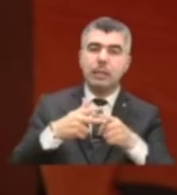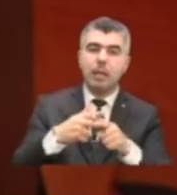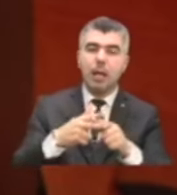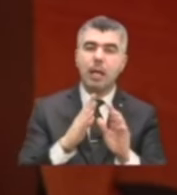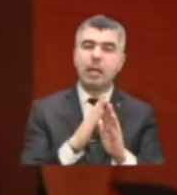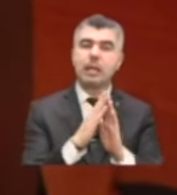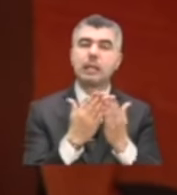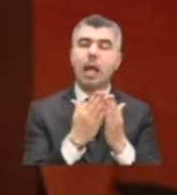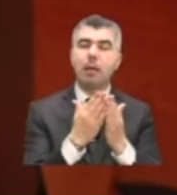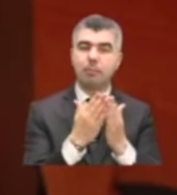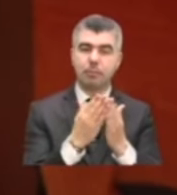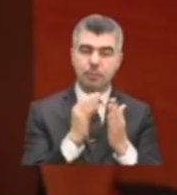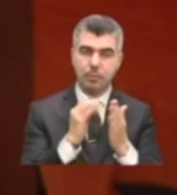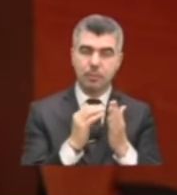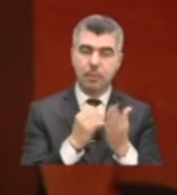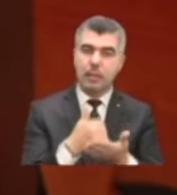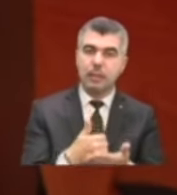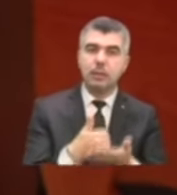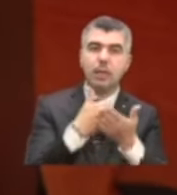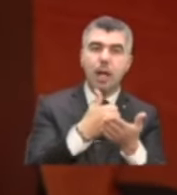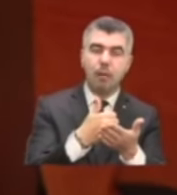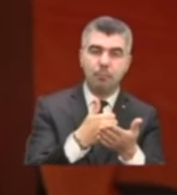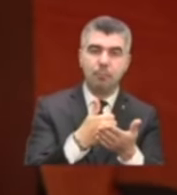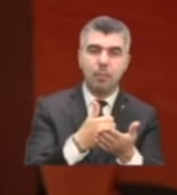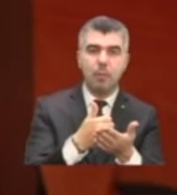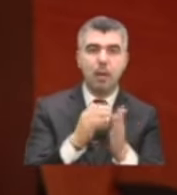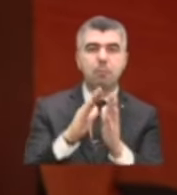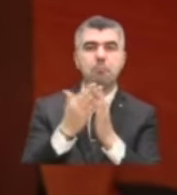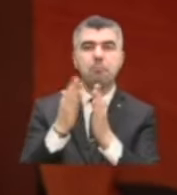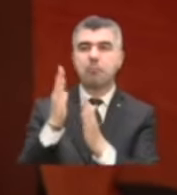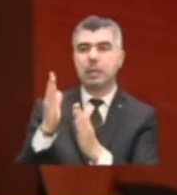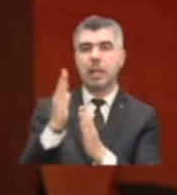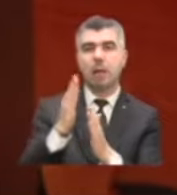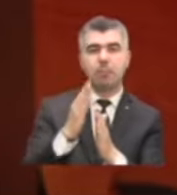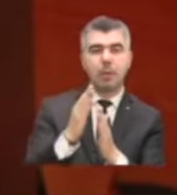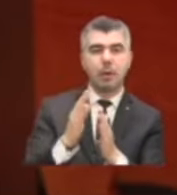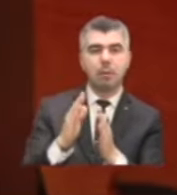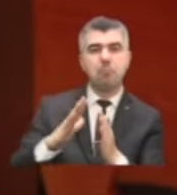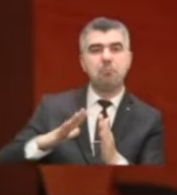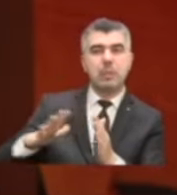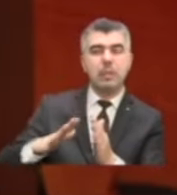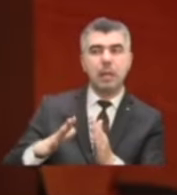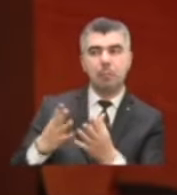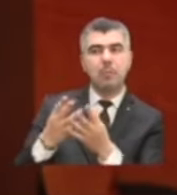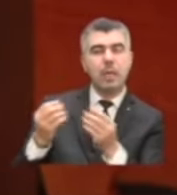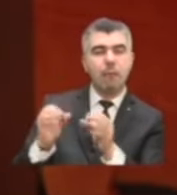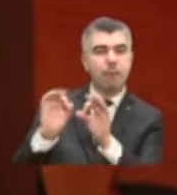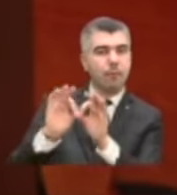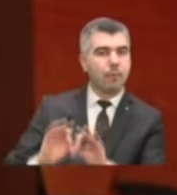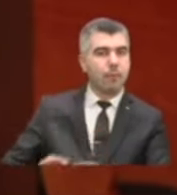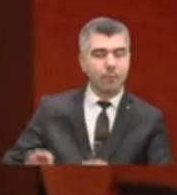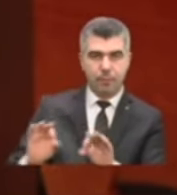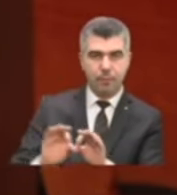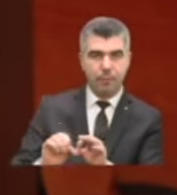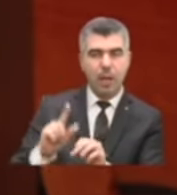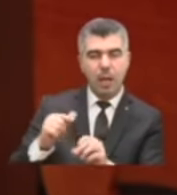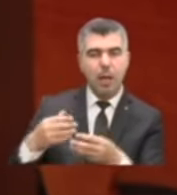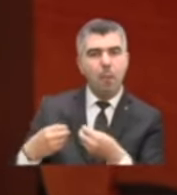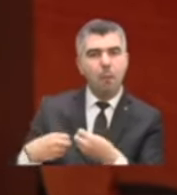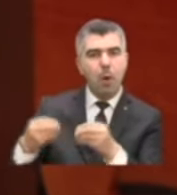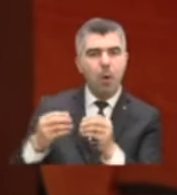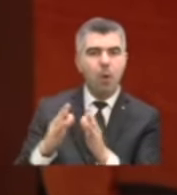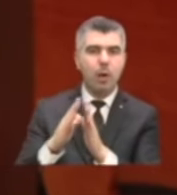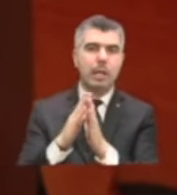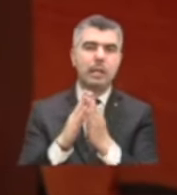الكتاب باللجوء الى دعم لما لا مكتبات، لان مجموعه ديال المدن ما عندهمش مكتبات ثقافيه. كاين مكتبات اللي كيبيعوا الكتب